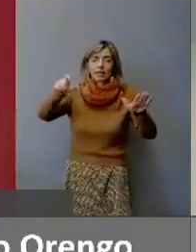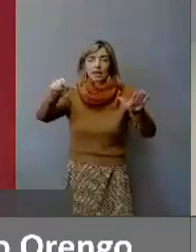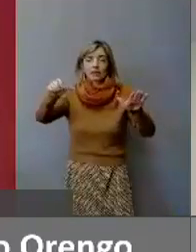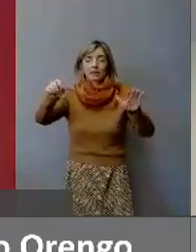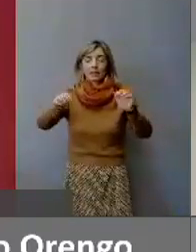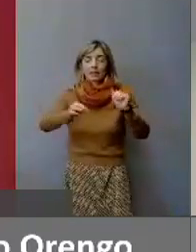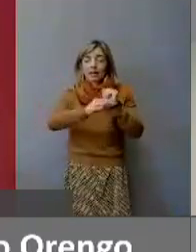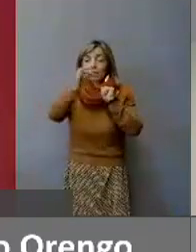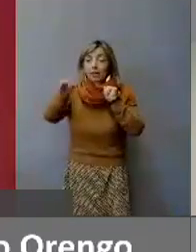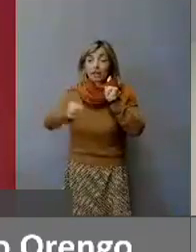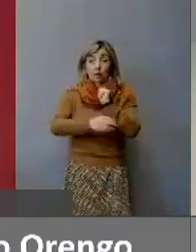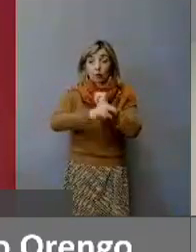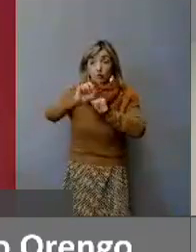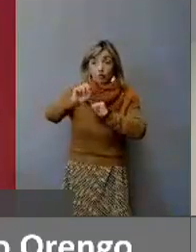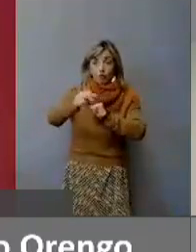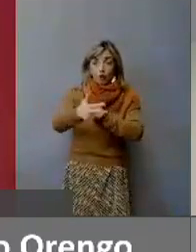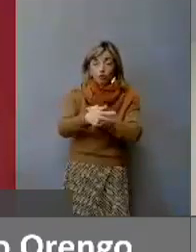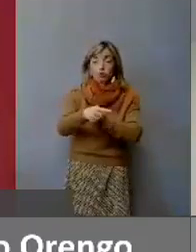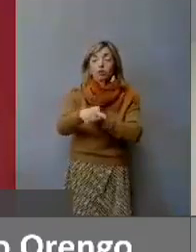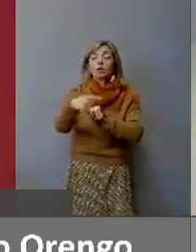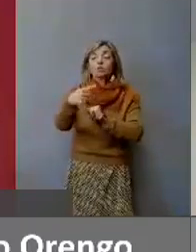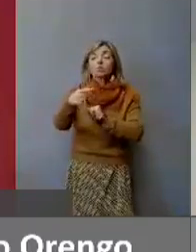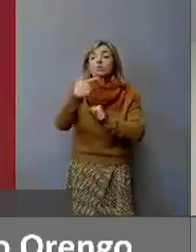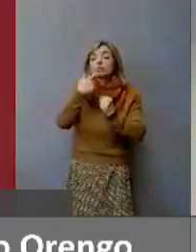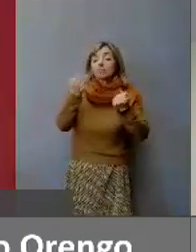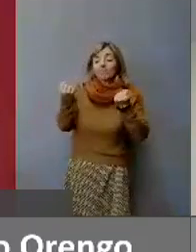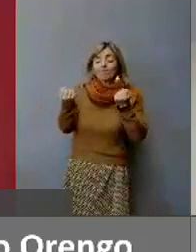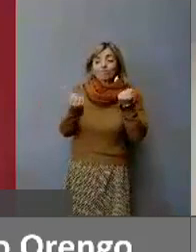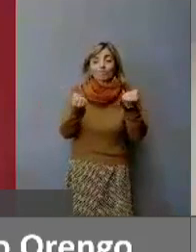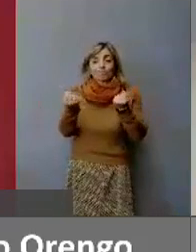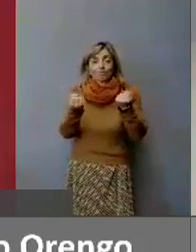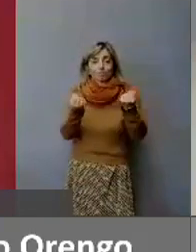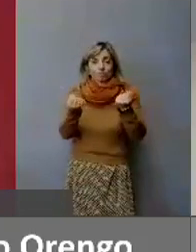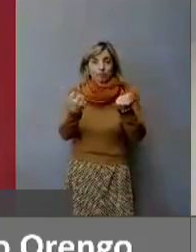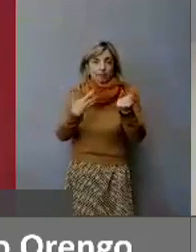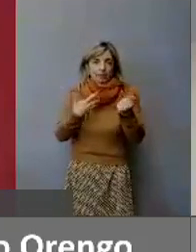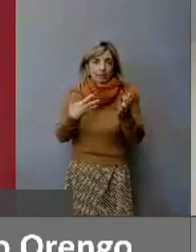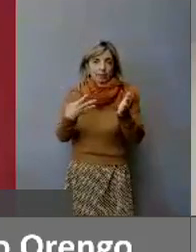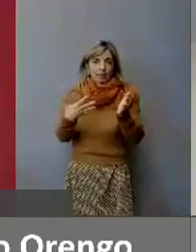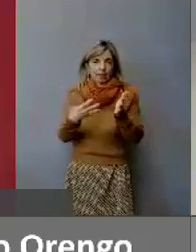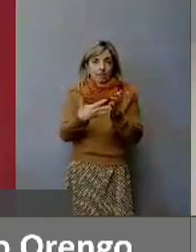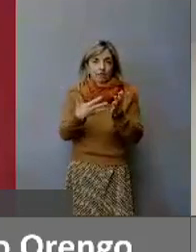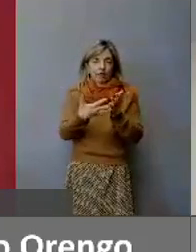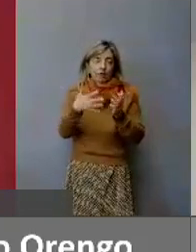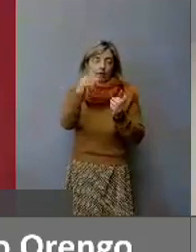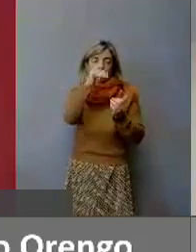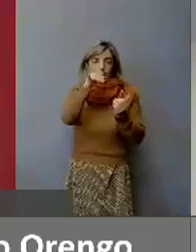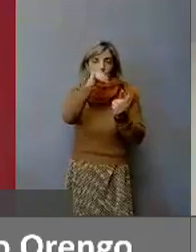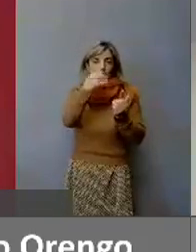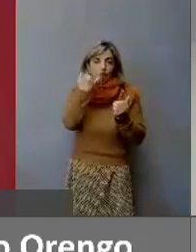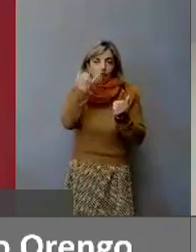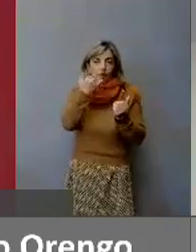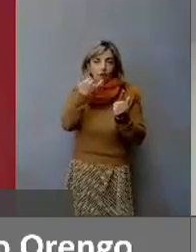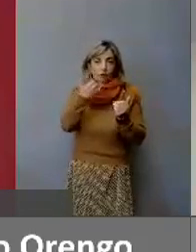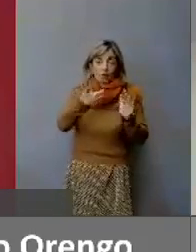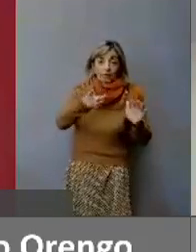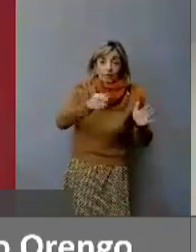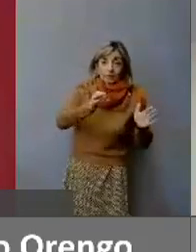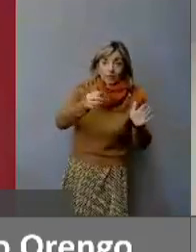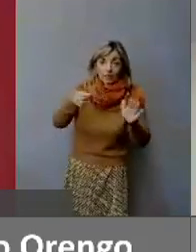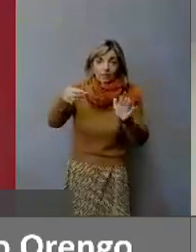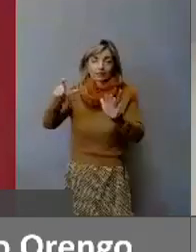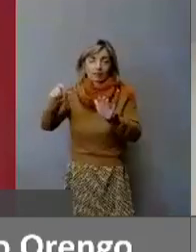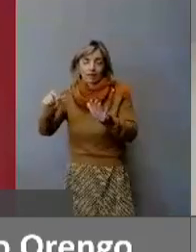comportava da parte dei conducenti sicuramente attimi di distrazione che poi portavano alle a